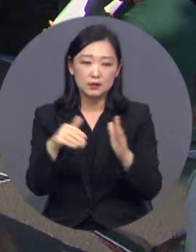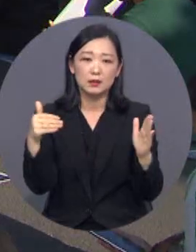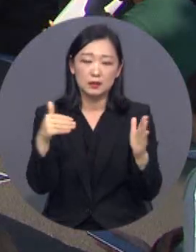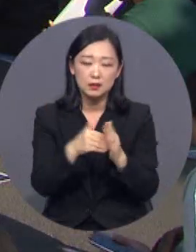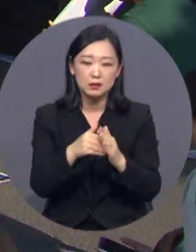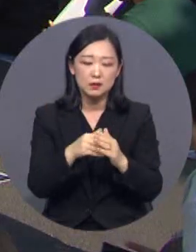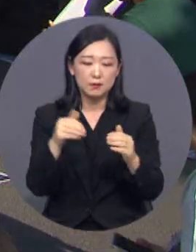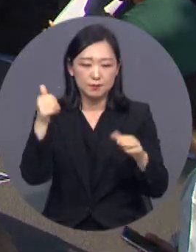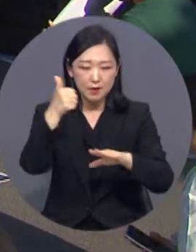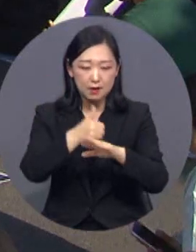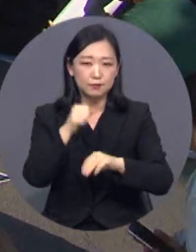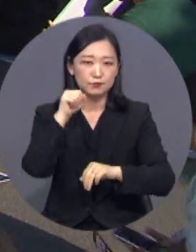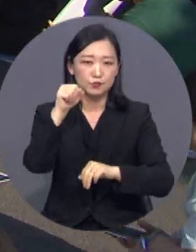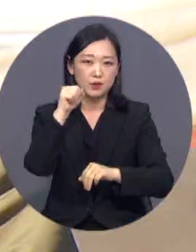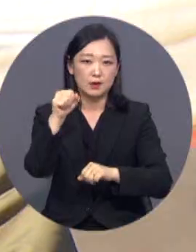투쟁하겠다고 밝혔습니다